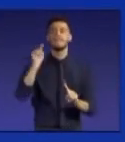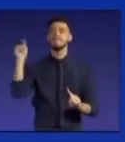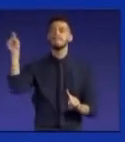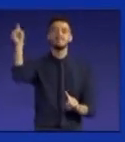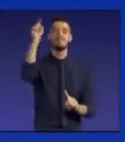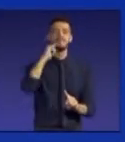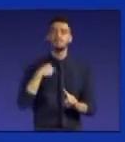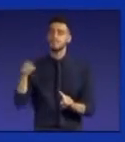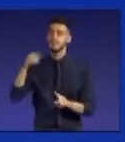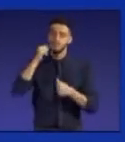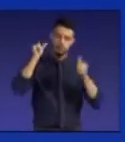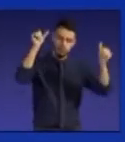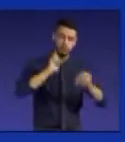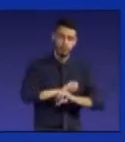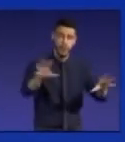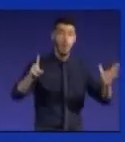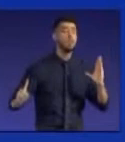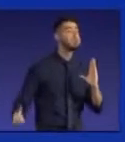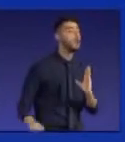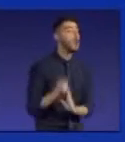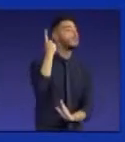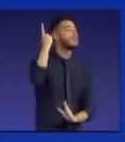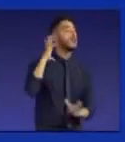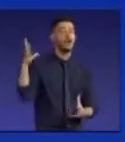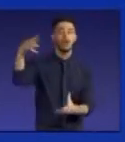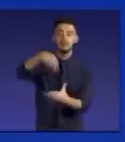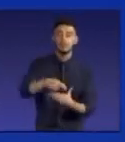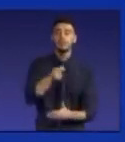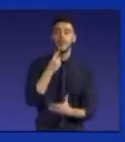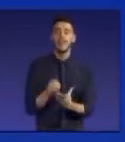θα πολιτευθούν για πρώτη φορά με την παράταξή μας.